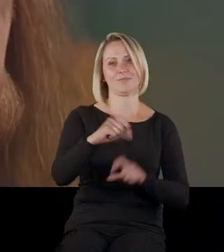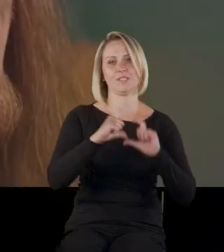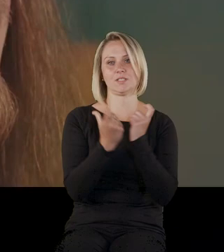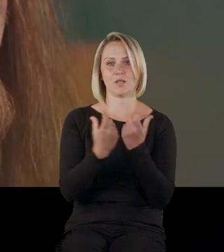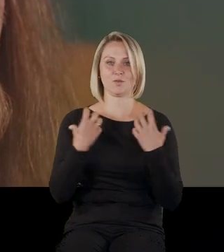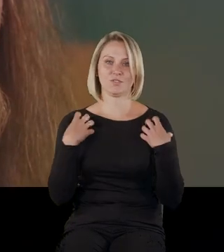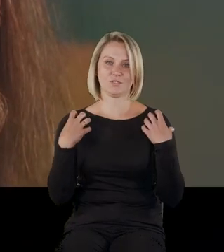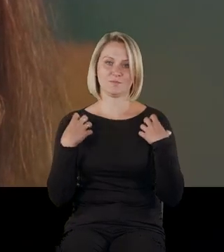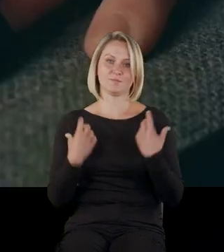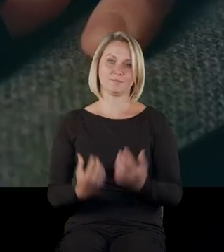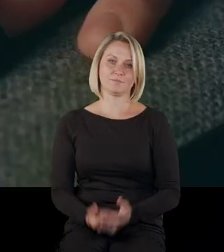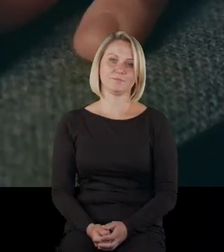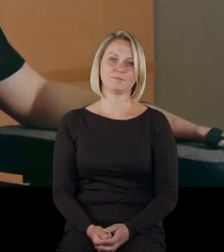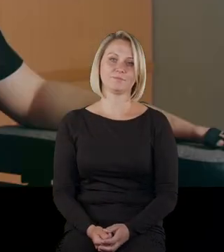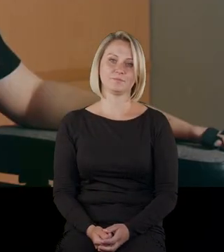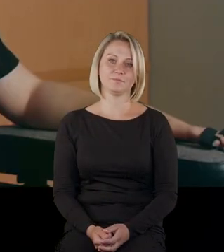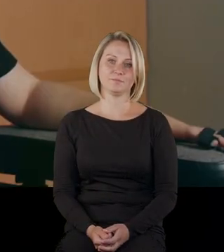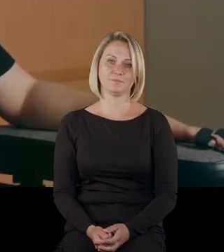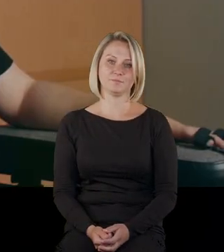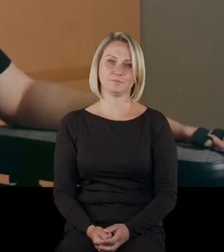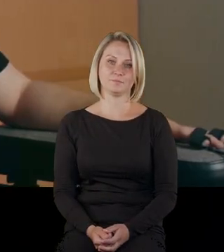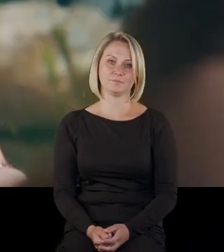całe życie.